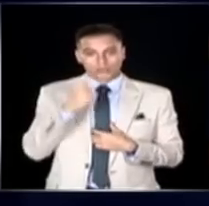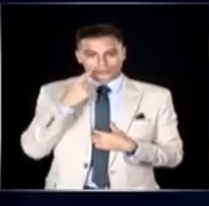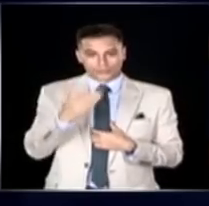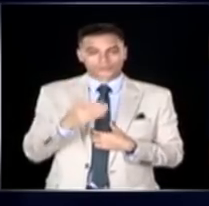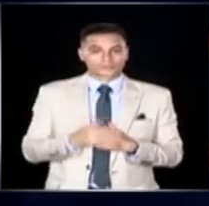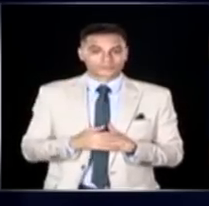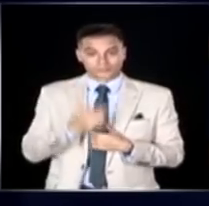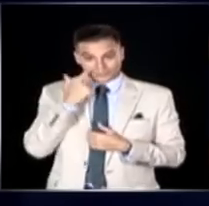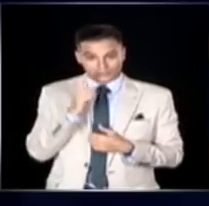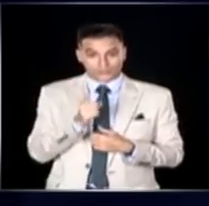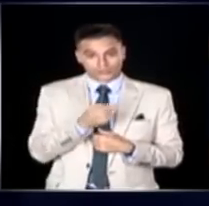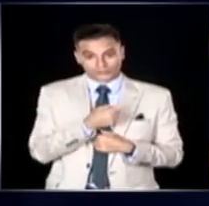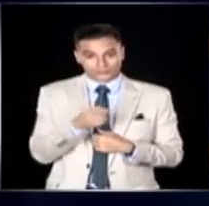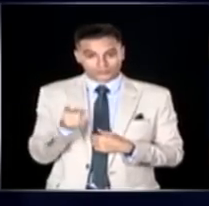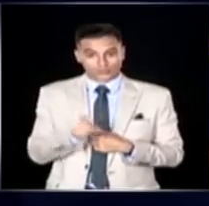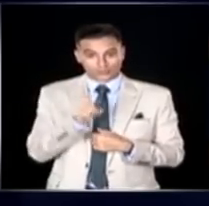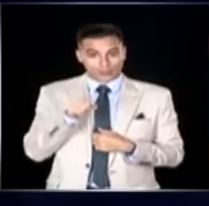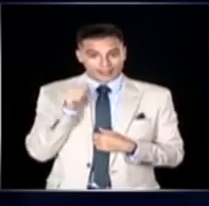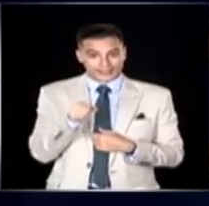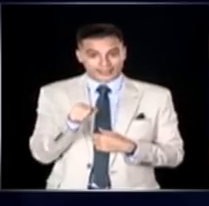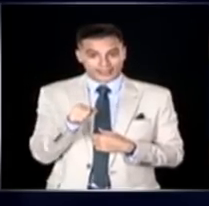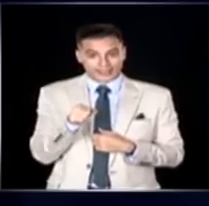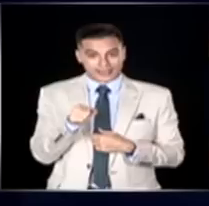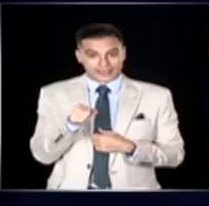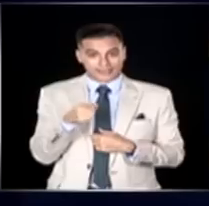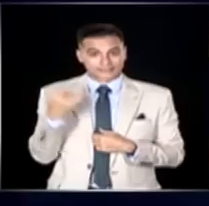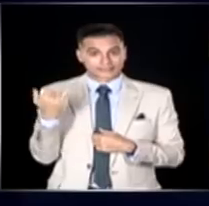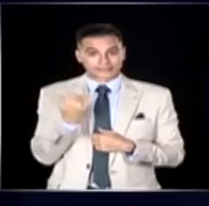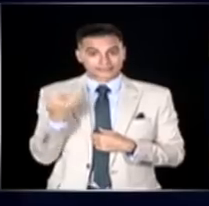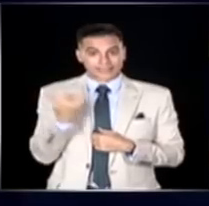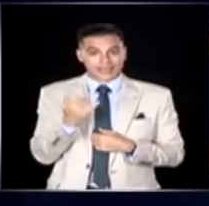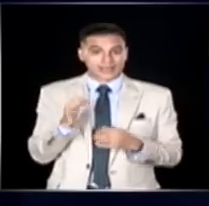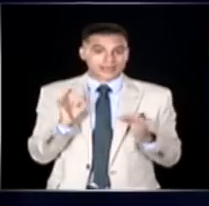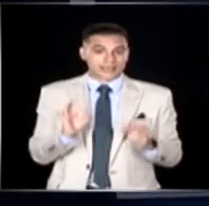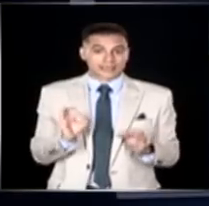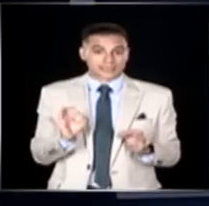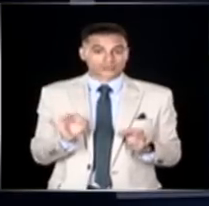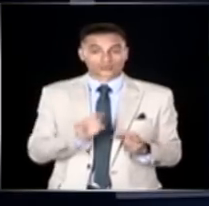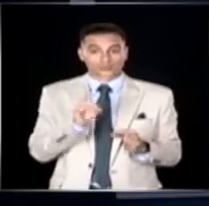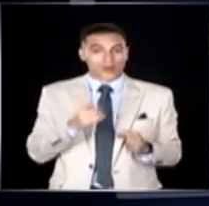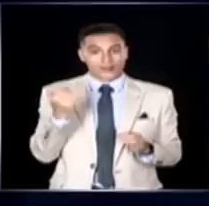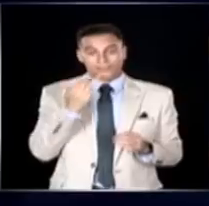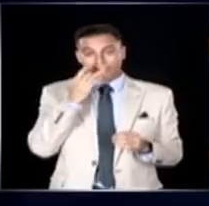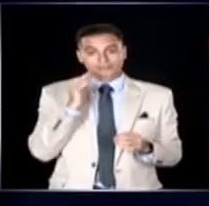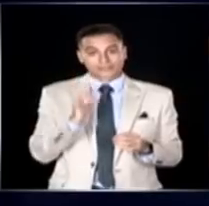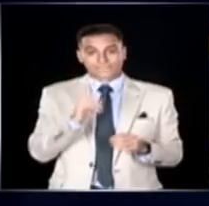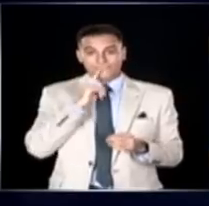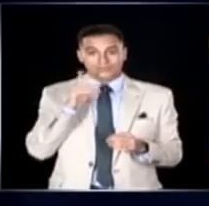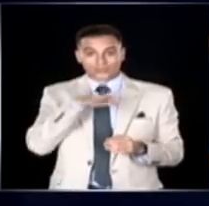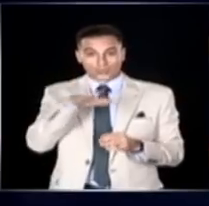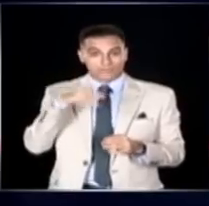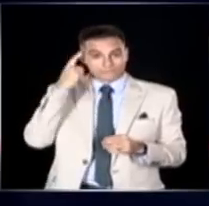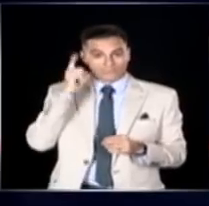بصوا بقى السؤال ده أسهل ما يكون، والله سهل جدا، بس لو ما حدش